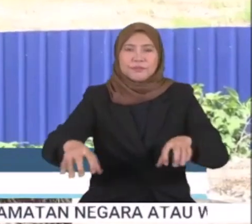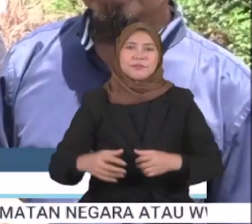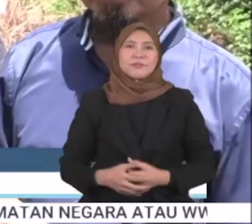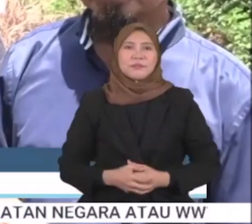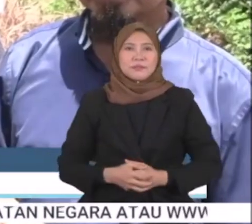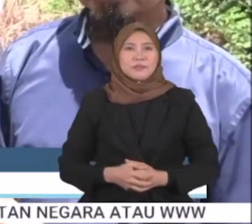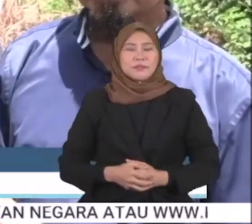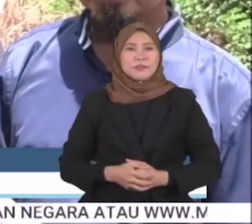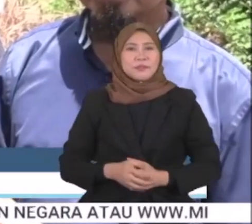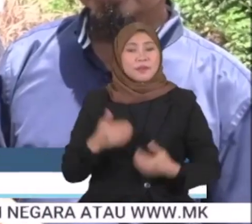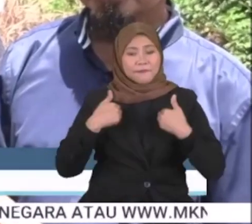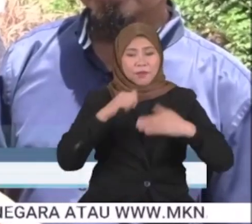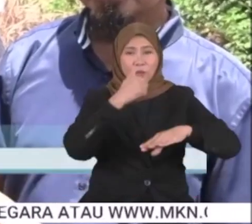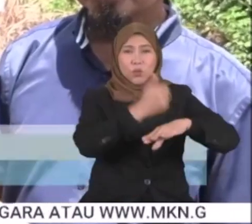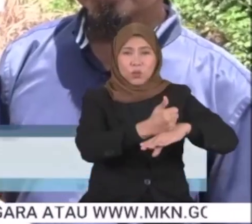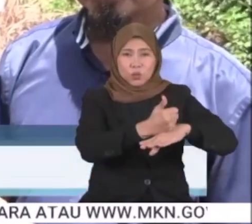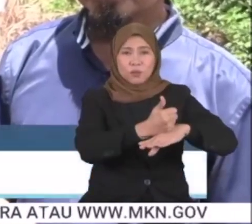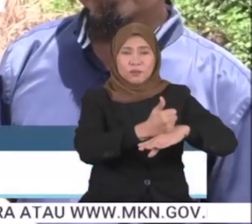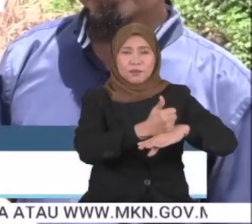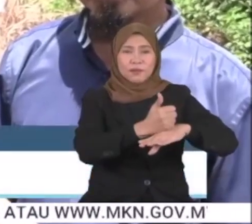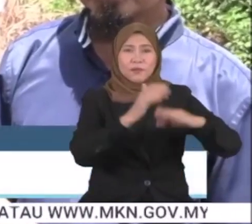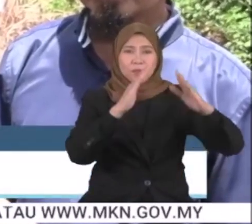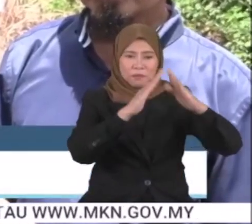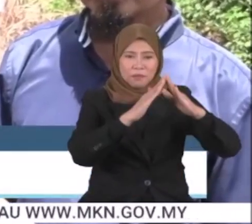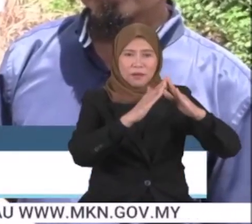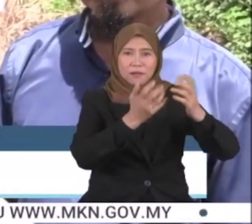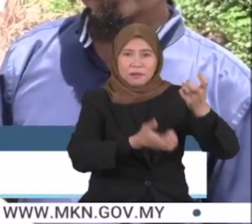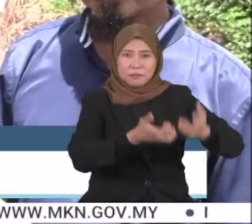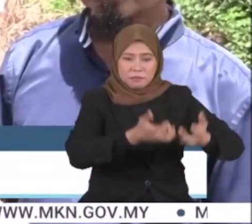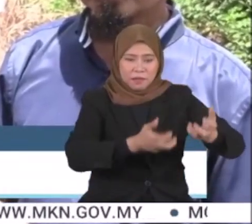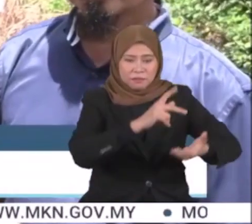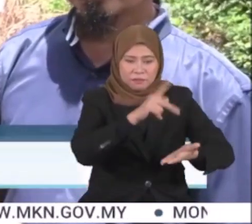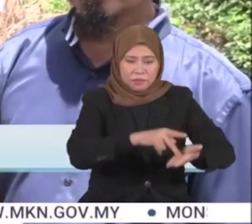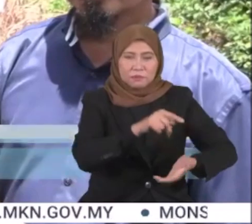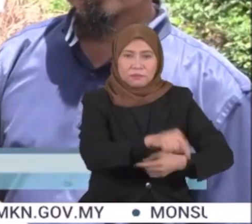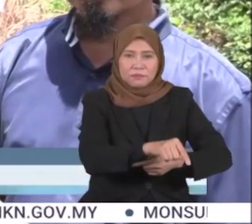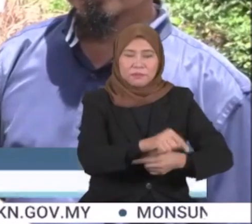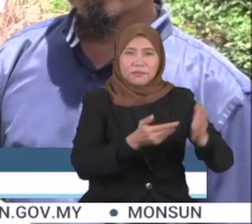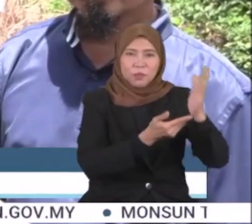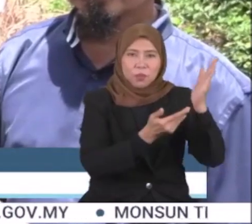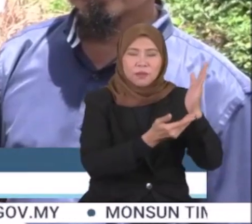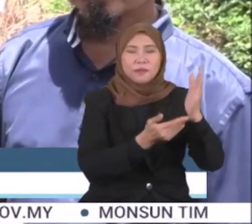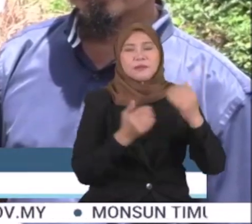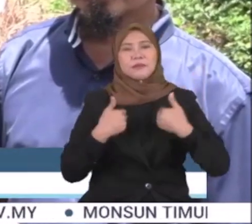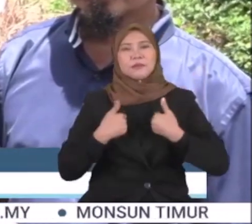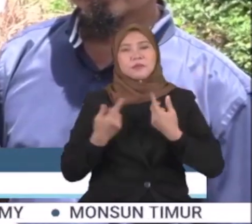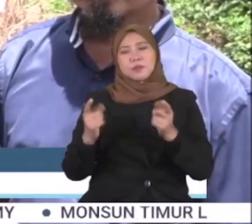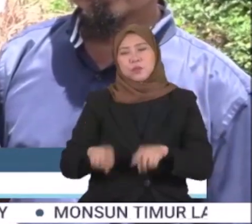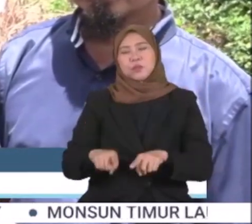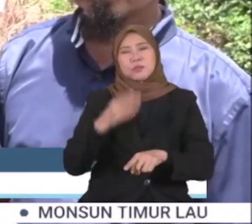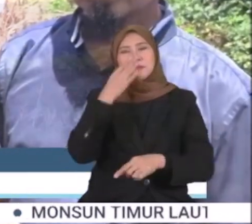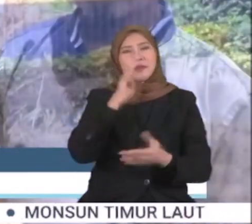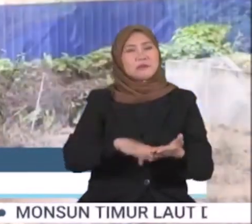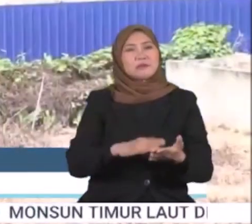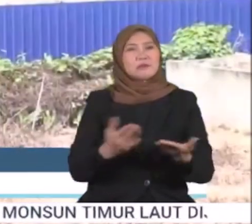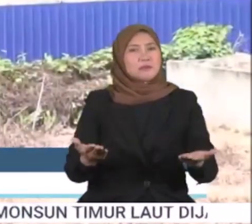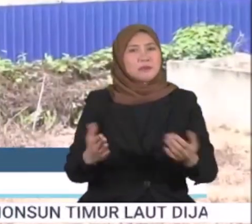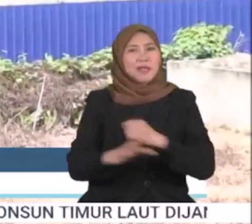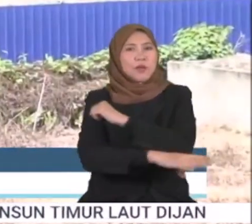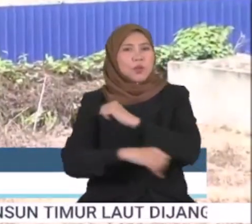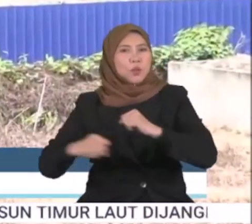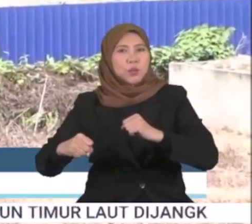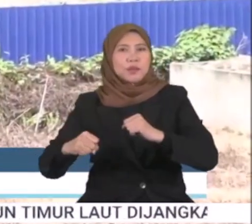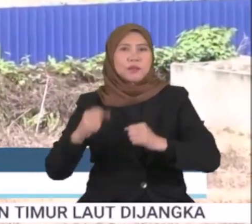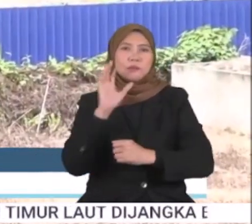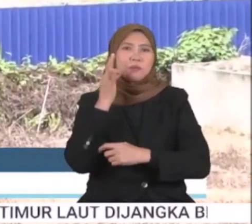berhampiran bila ada wujud yang bimbang wujud kewujudan pusat timbang ni berlakulah kejadian yang tak diinginilah umpamanya kecurian